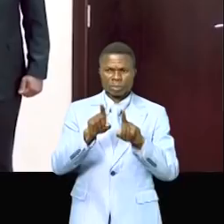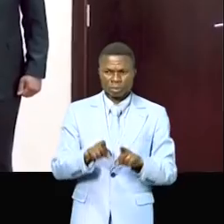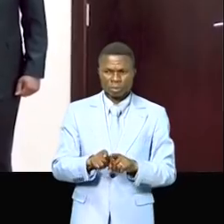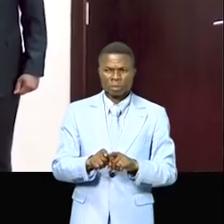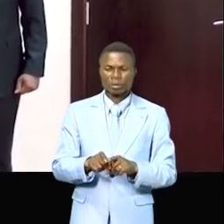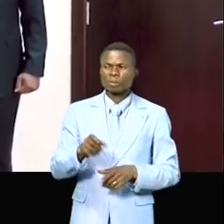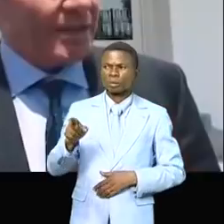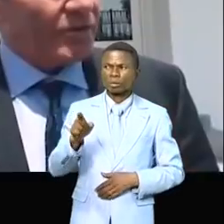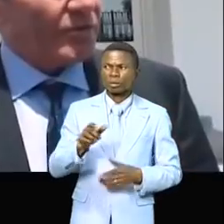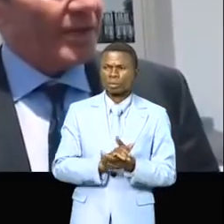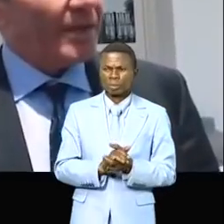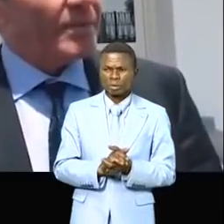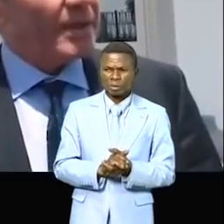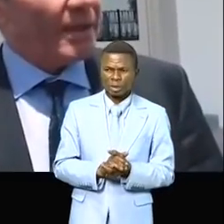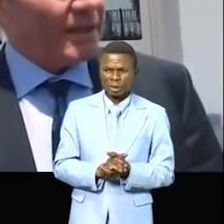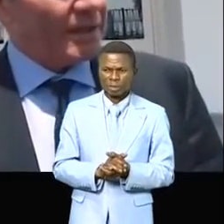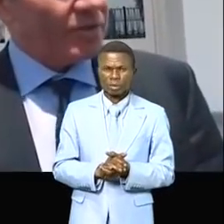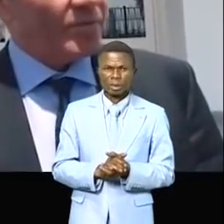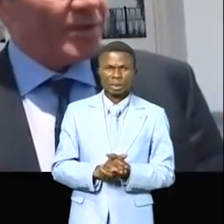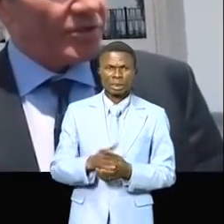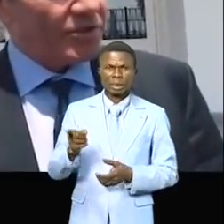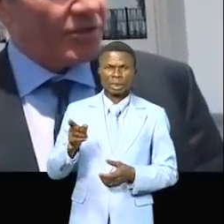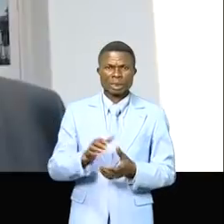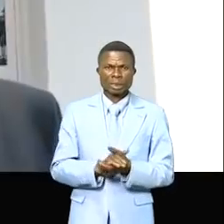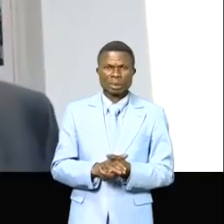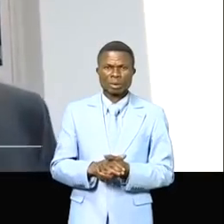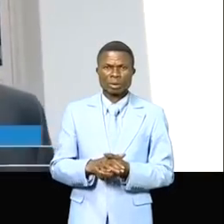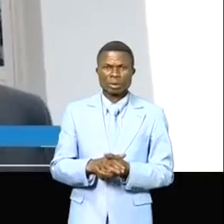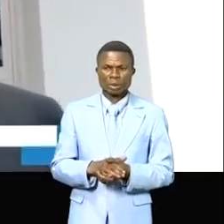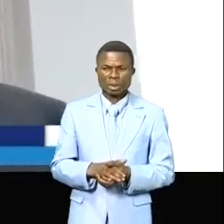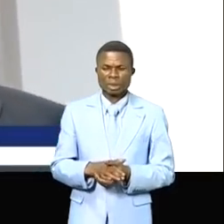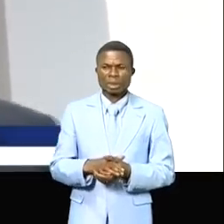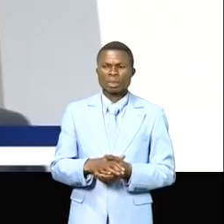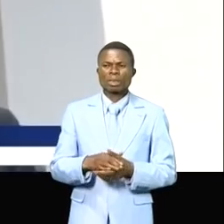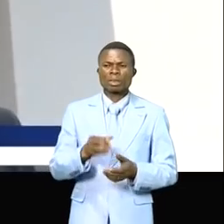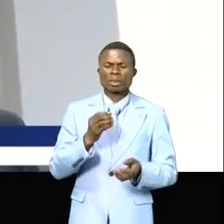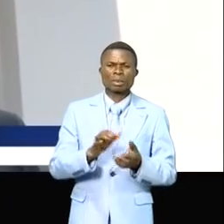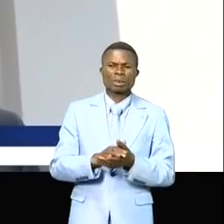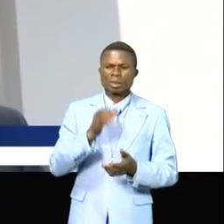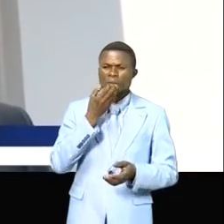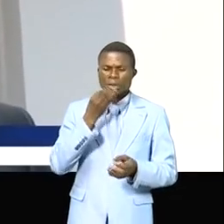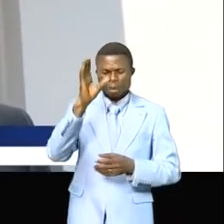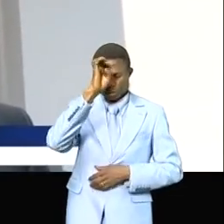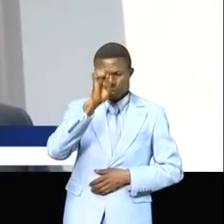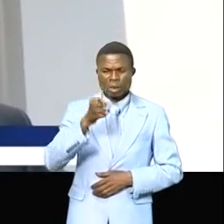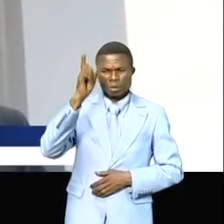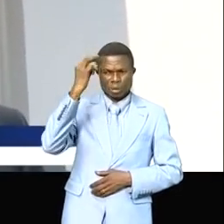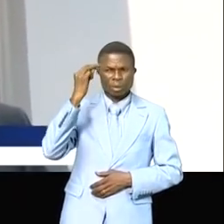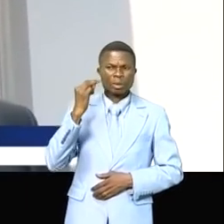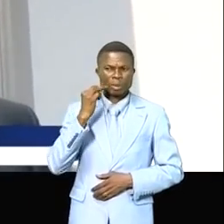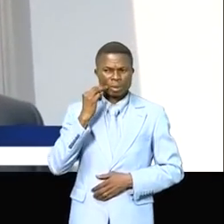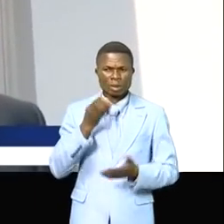Mumi, and he was very happy that the operation's over. Nous avons rencontré son Excellence Monsieur le Premier ministre